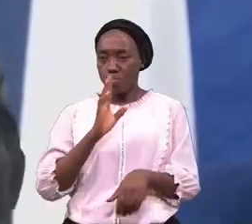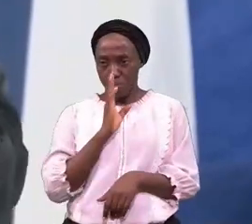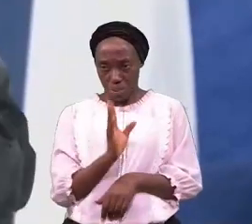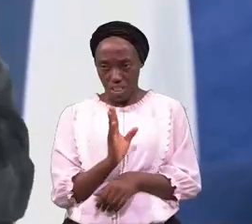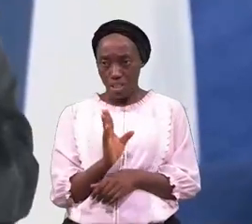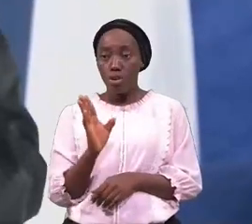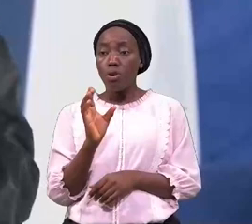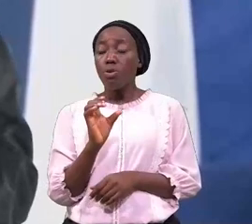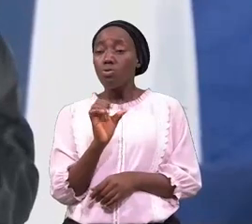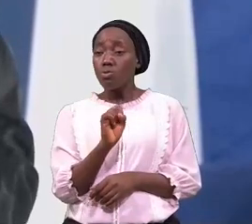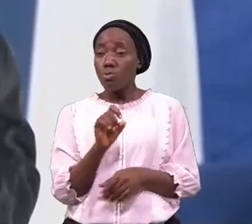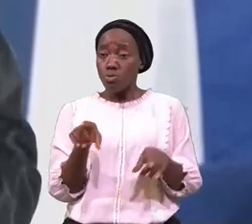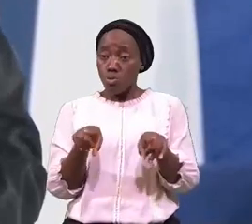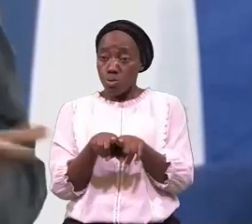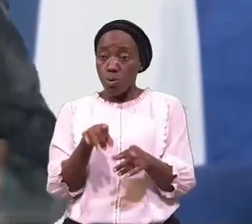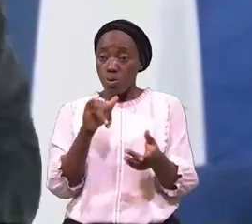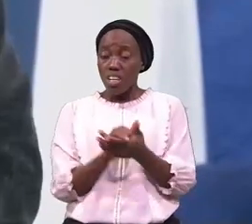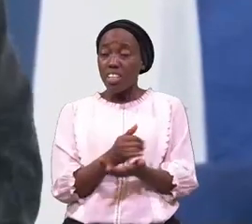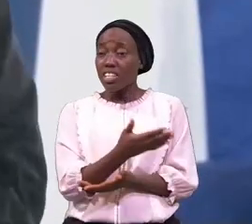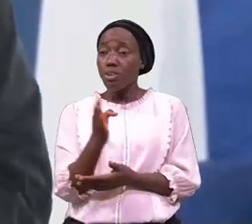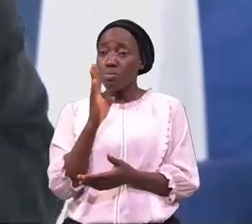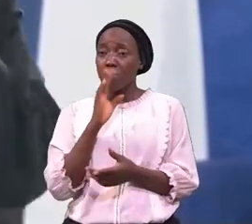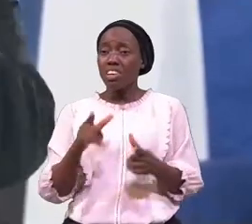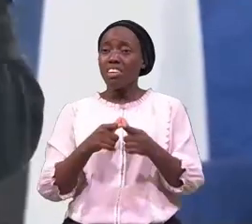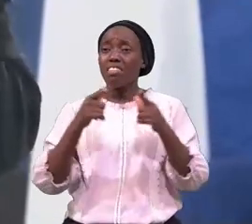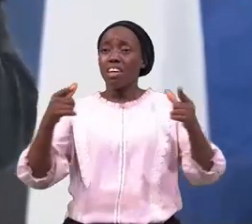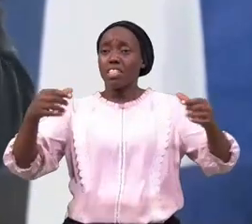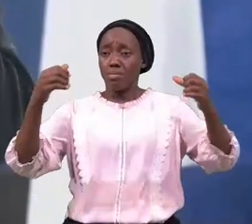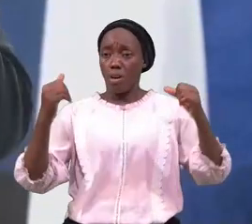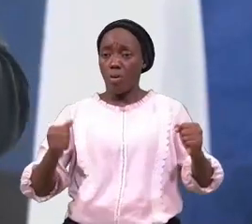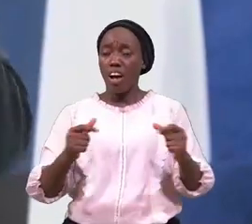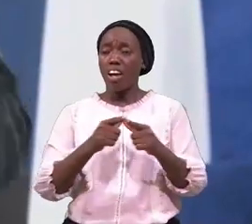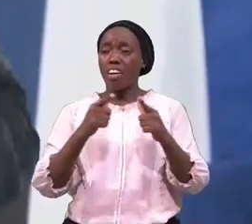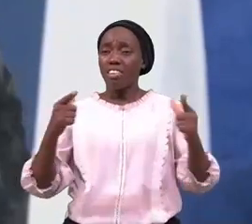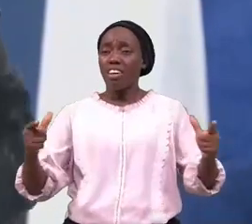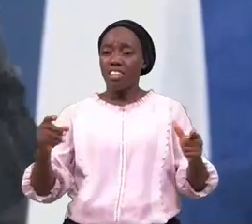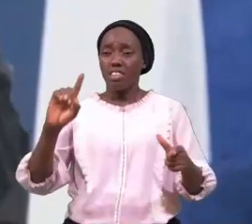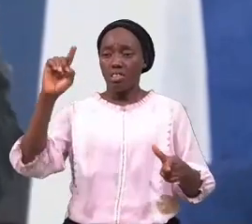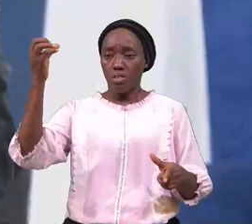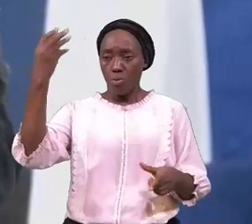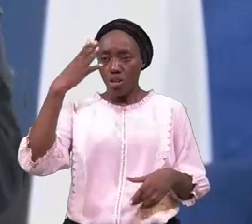peux l'être, pour qu'il y ait une plus grande puissance, qu'il y ait une plus grande grâce